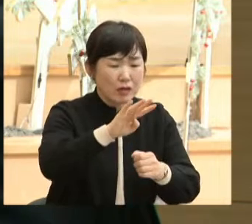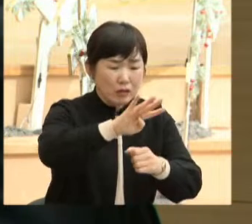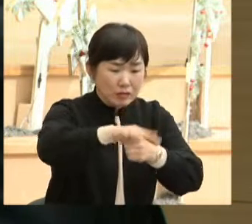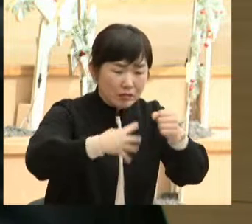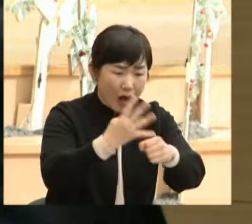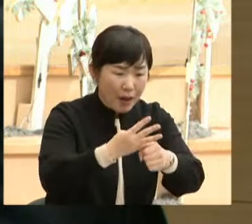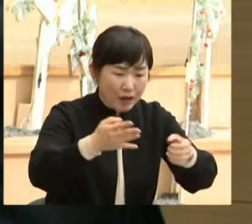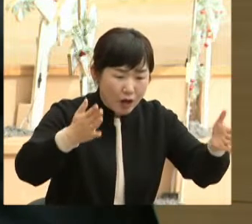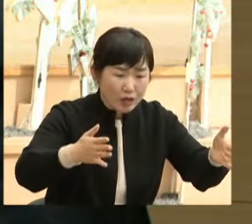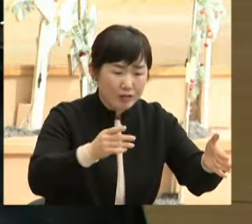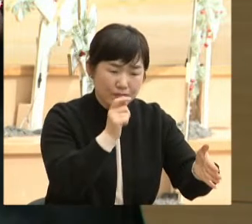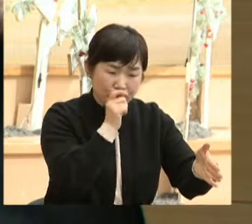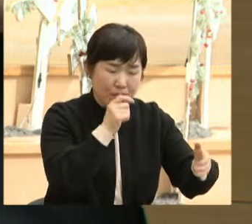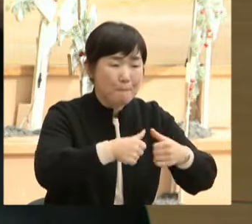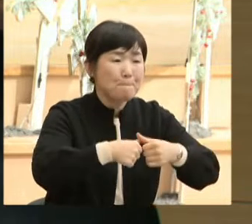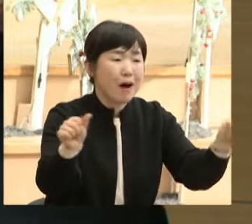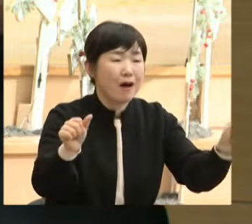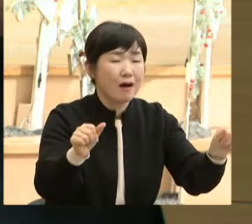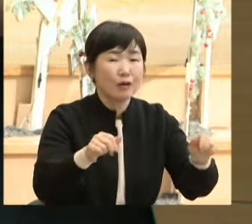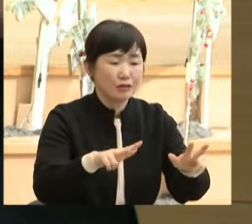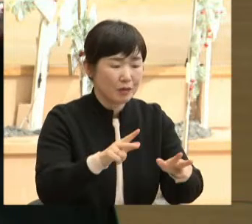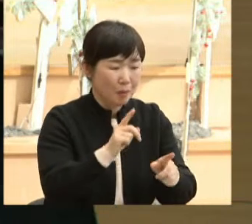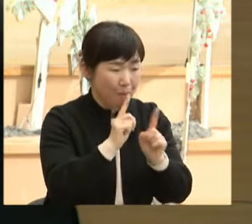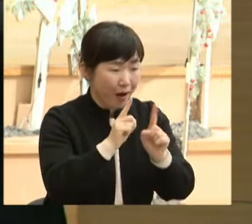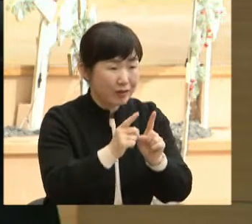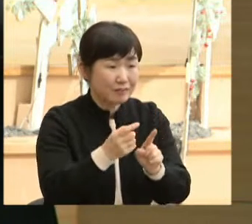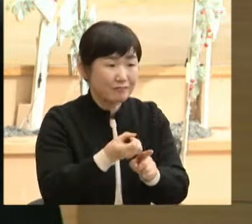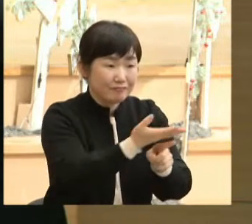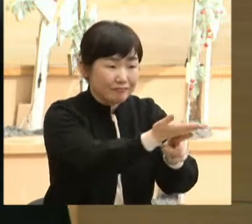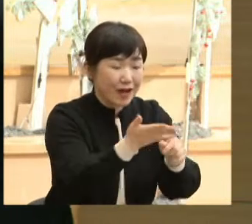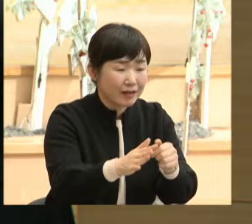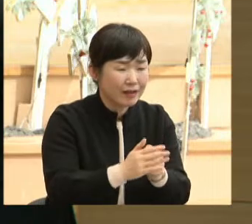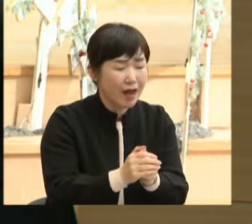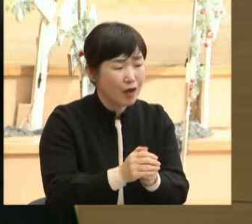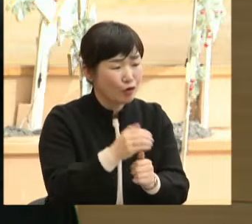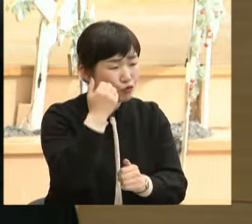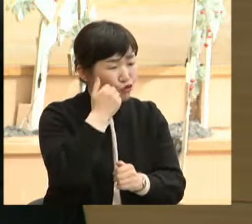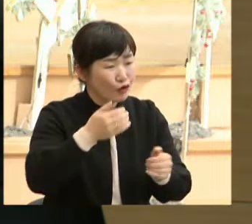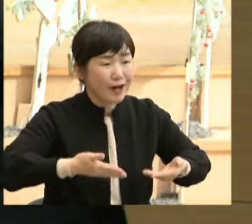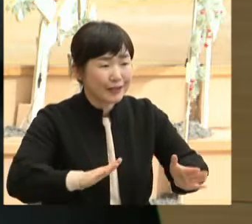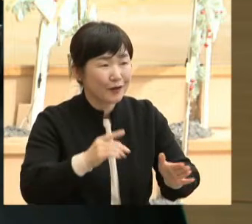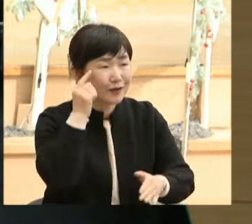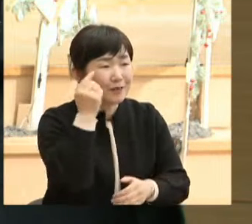말씀하시는데 지금 이건 누구의 출생을 얘기하는 것 같나요